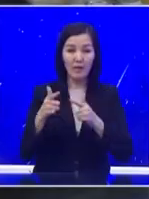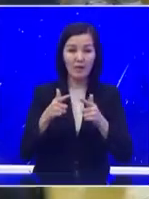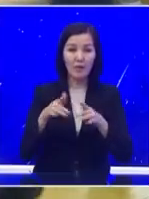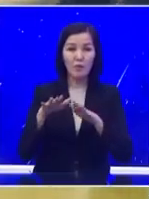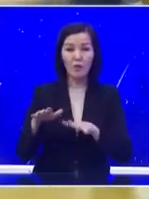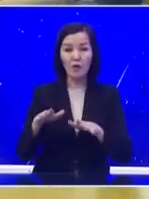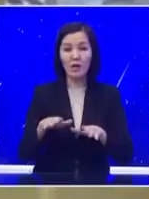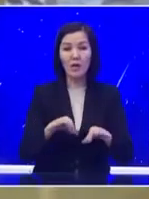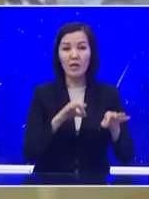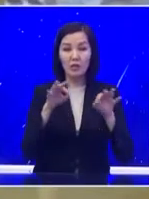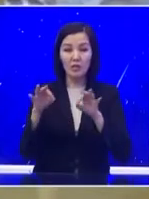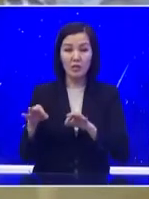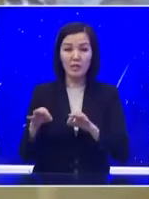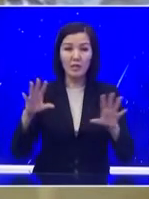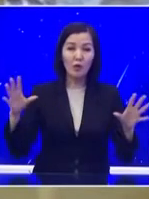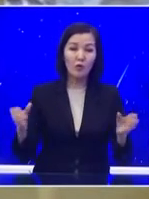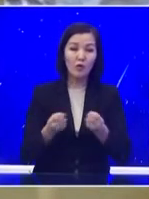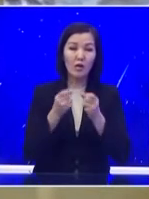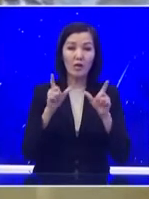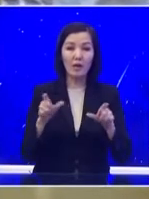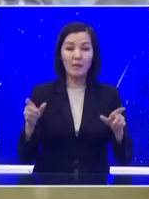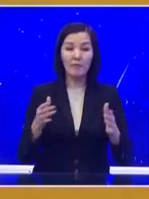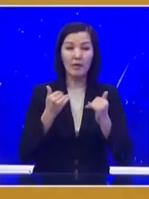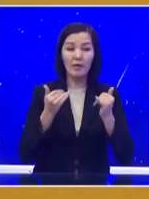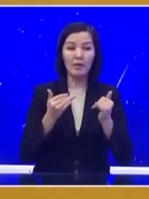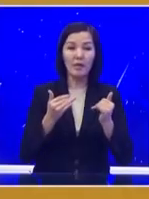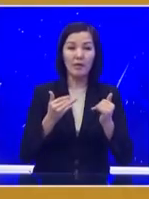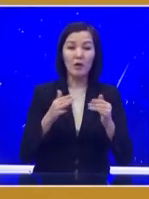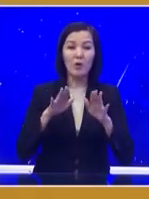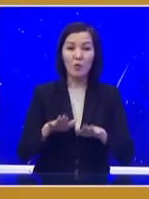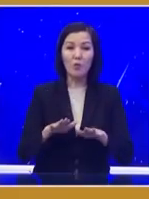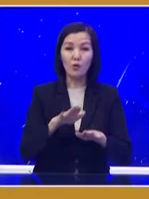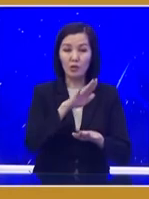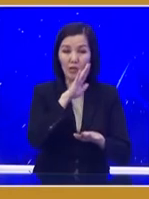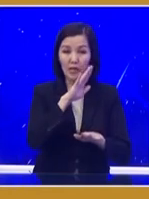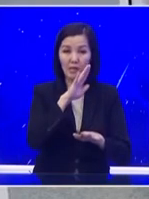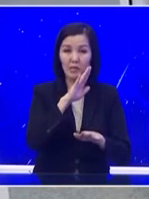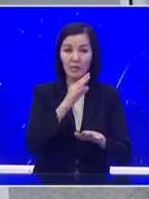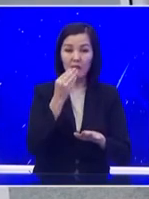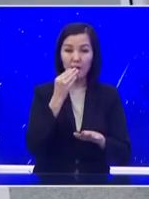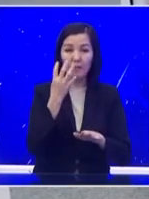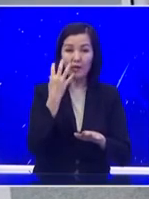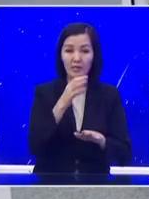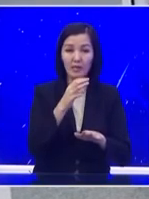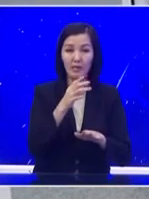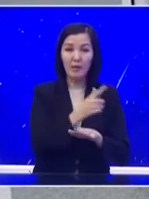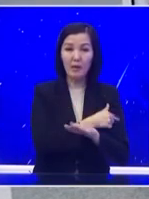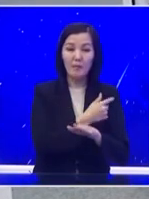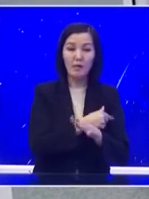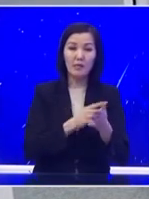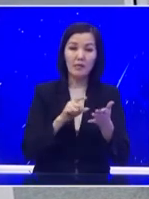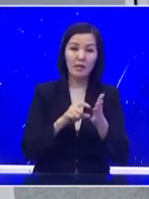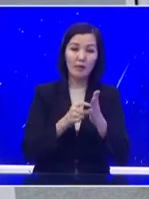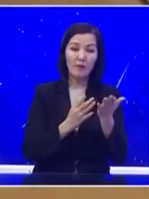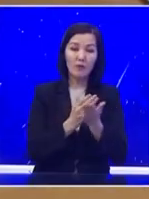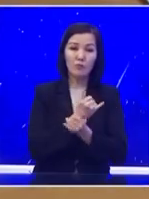пунктте жеткізді. Онда құтқарылғандарға арнап, жатын орынмен ыстық тамақ, медициналық жәрдем кабинеттері жұмыс істеп тұр. Сонымен